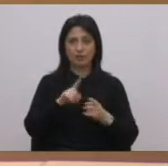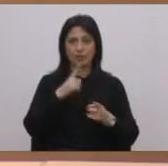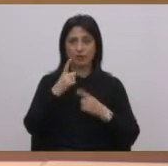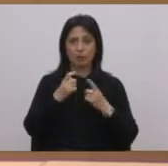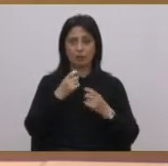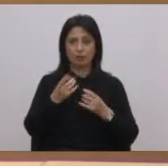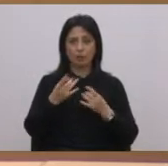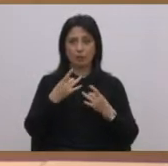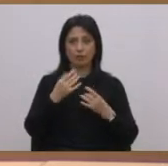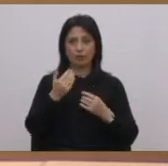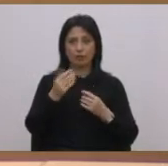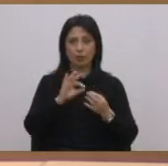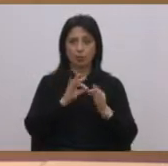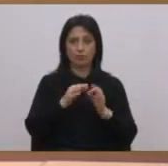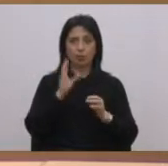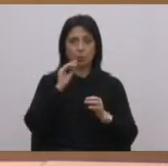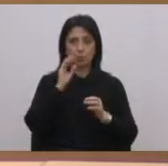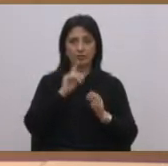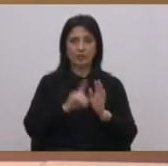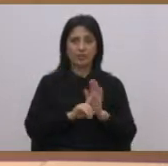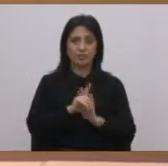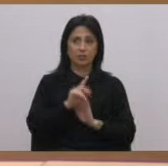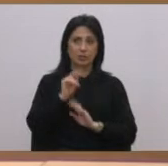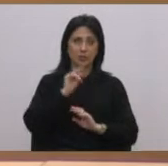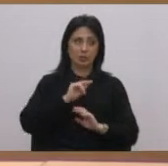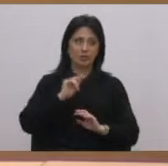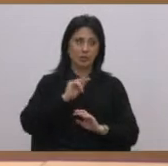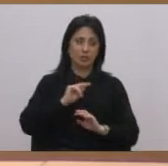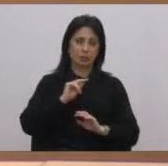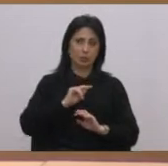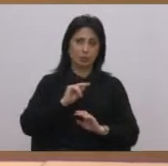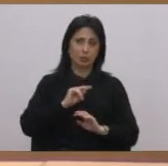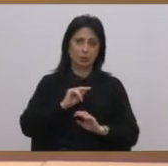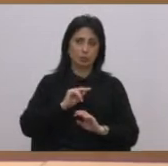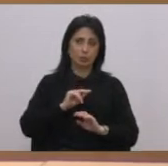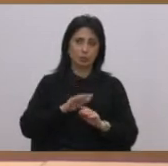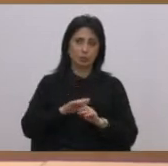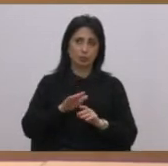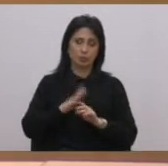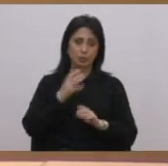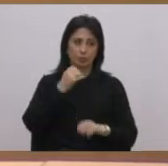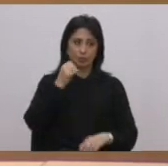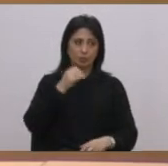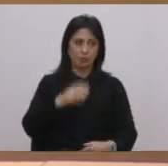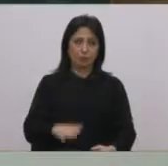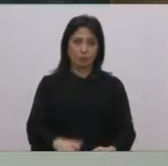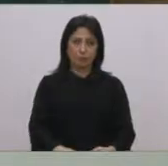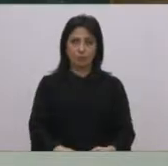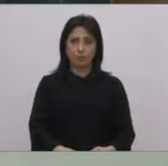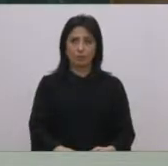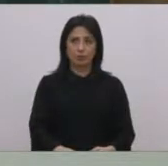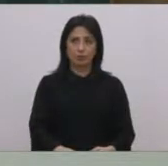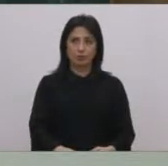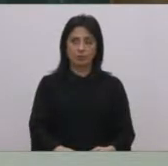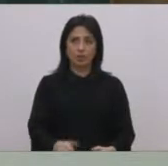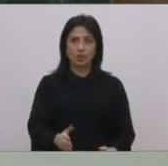ინფორმაცია მოგვაწოდოთ კონკრეტულად, როდის დაიწყება სამუშაოების შესრულება. დიდი მადლობა.